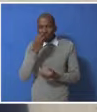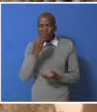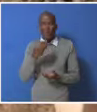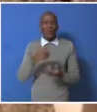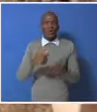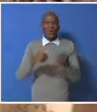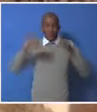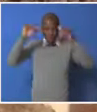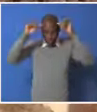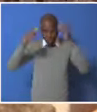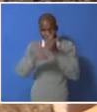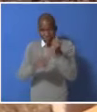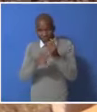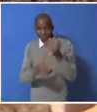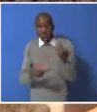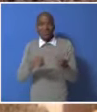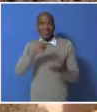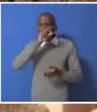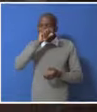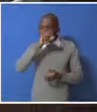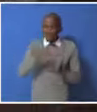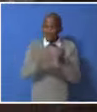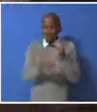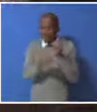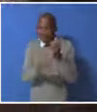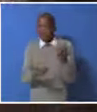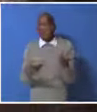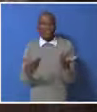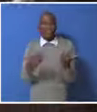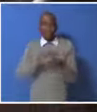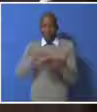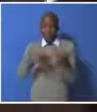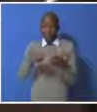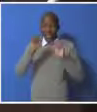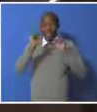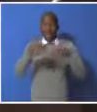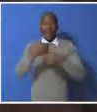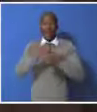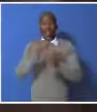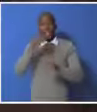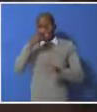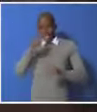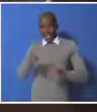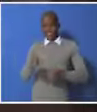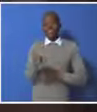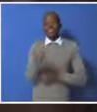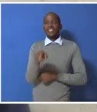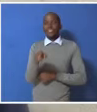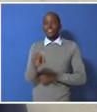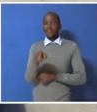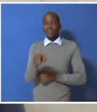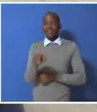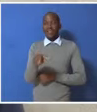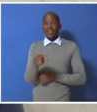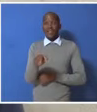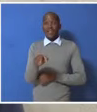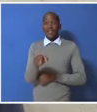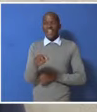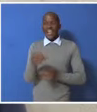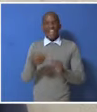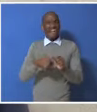ka nna boloko, e ka nna moswang, mantle a dikoko bo a dirisiwa go dira ga se e. Se e leng